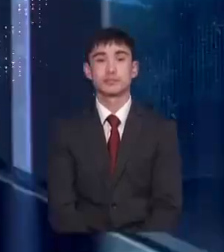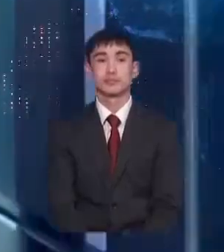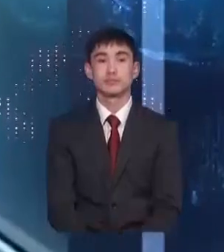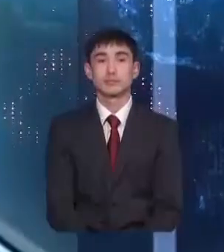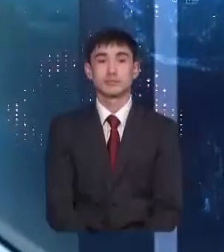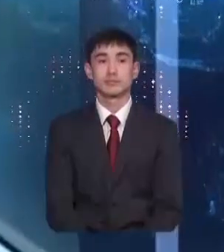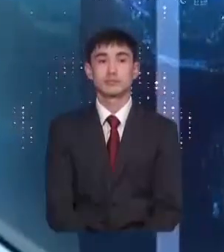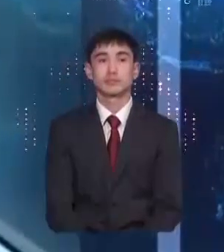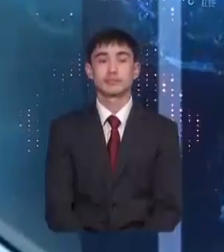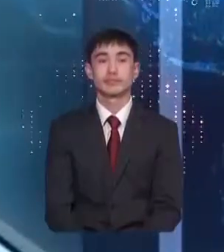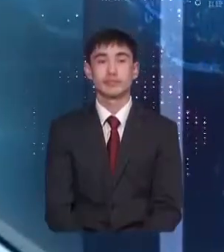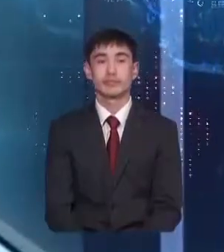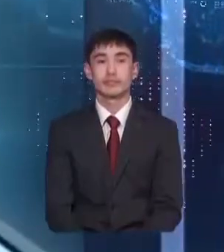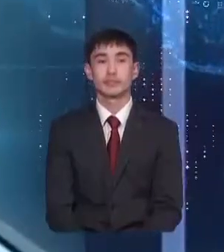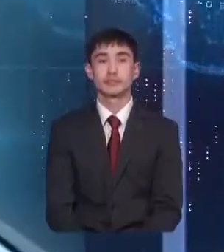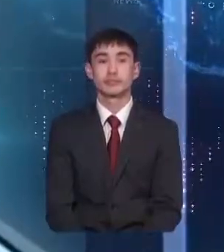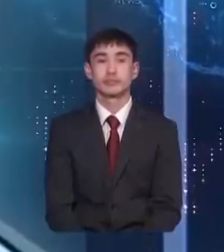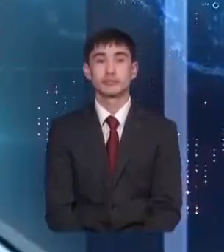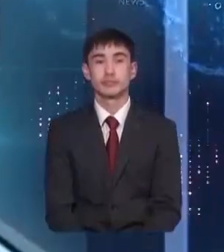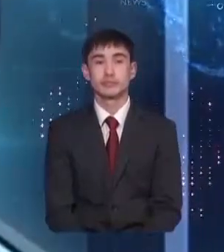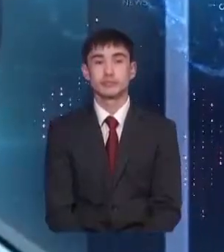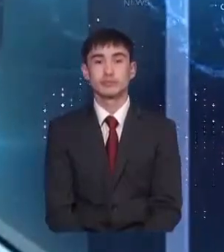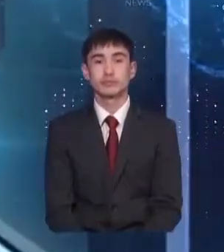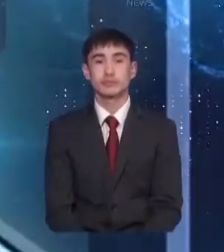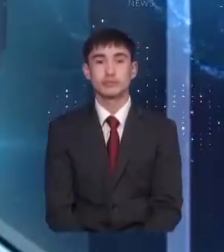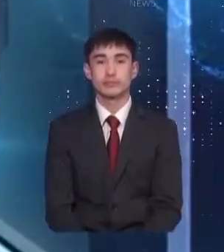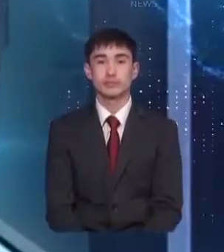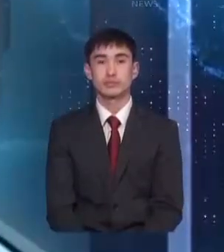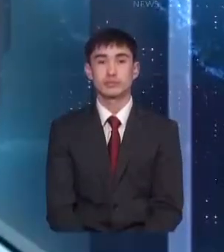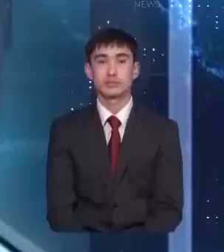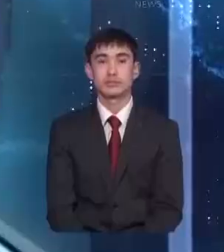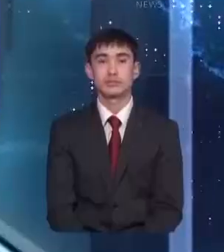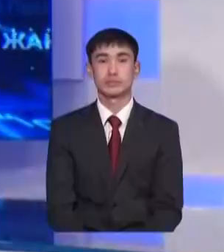Нурбек, телерадиокомпания «Жетсу», Алматинская область.